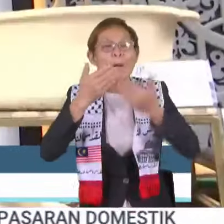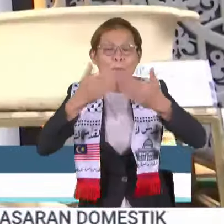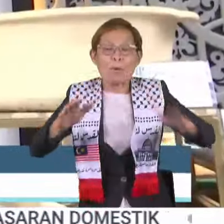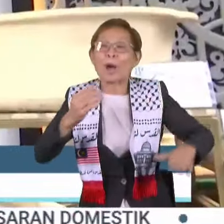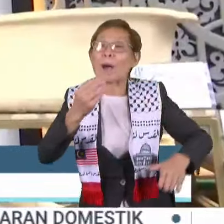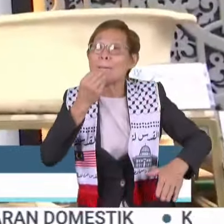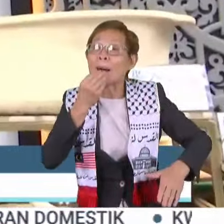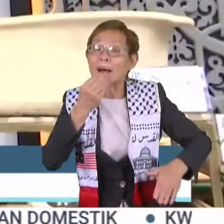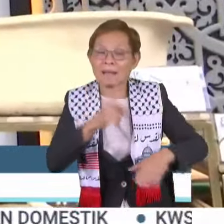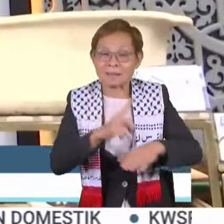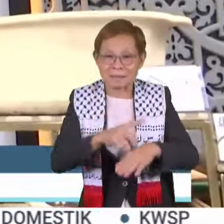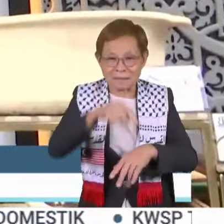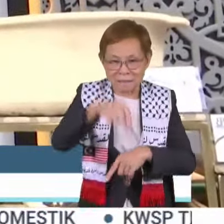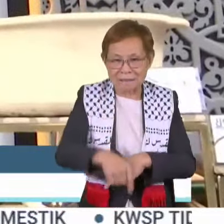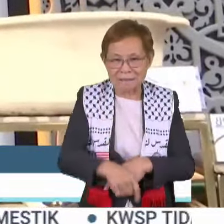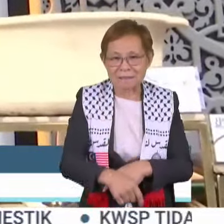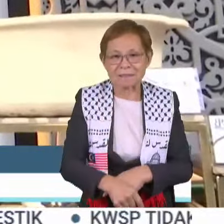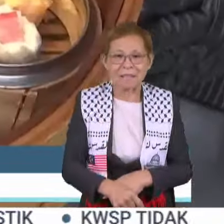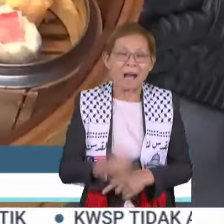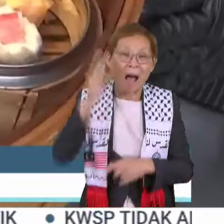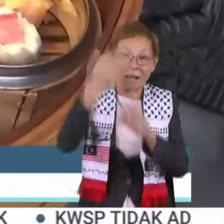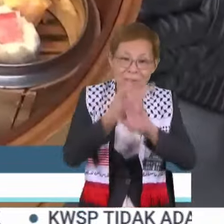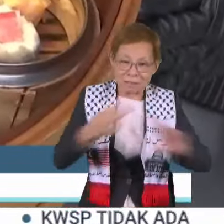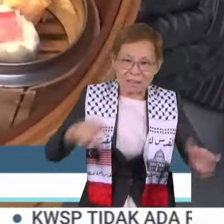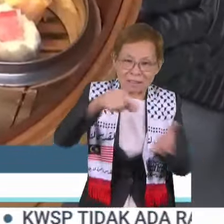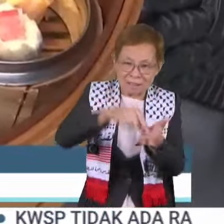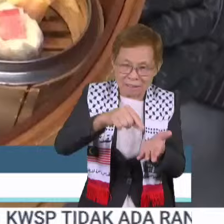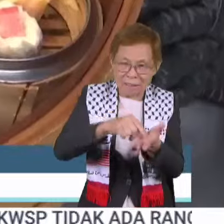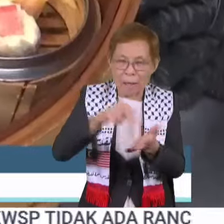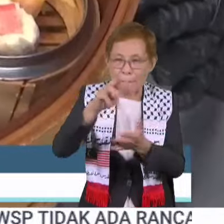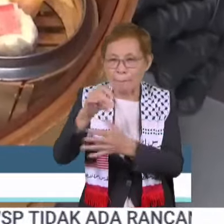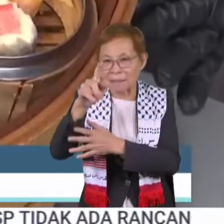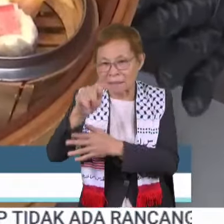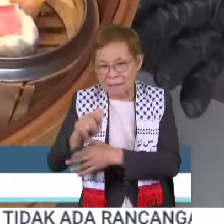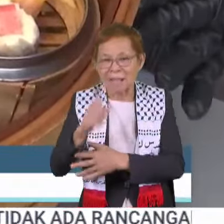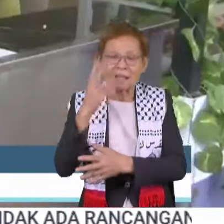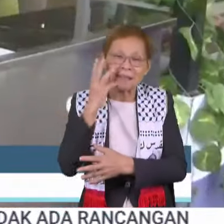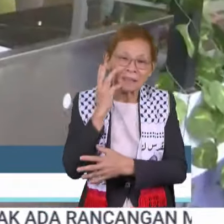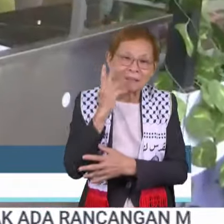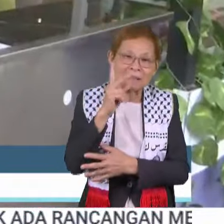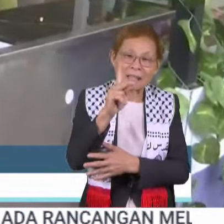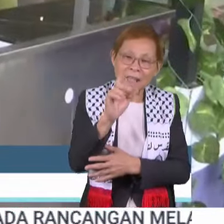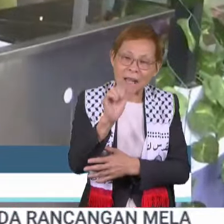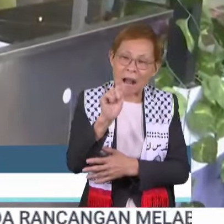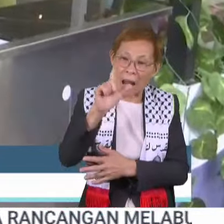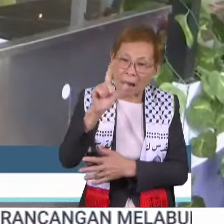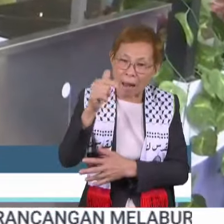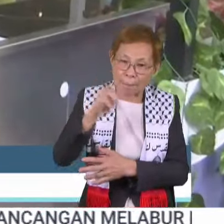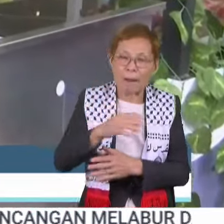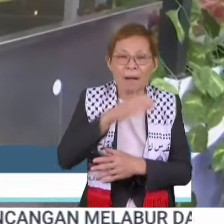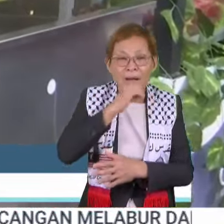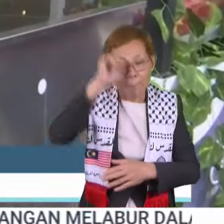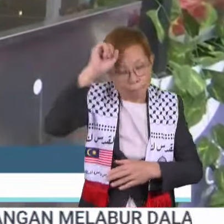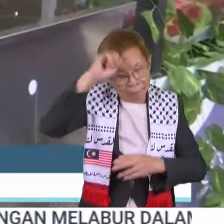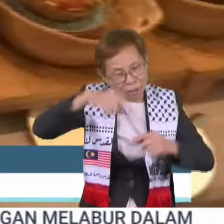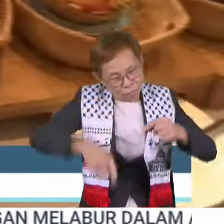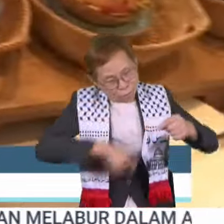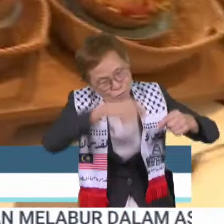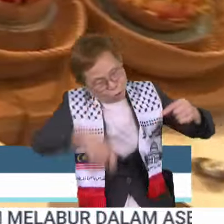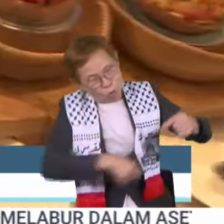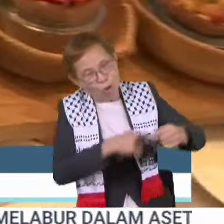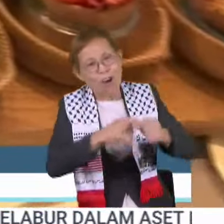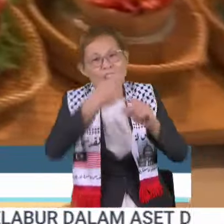t antara menu yang akan disediakan chicken mandti nasi talam kambing goleit bersama 25 perapan tradisi